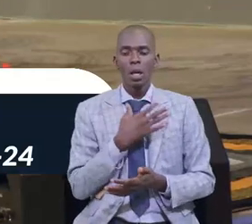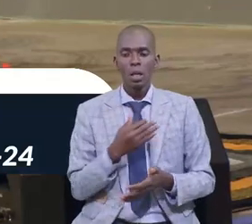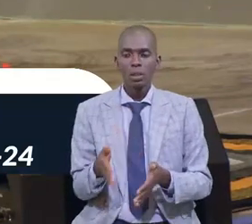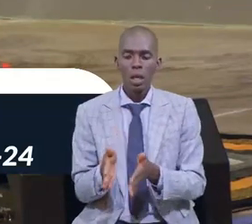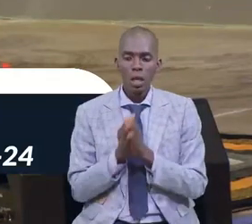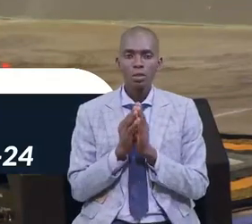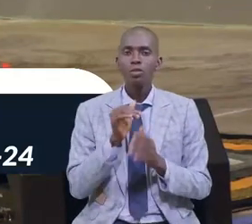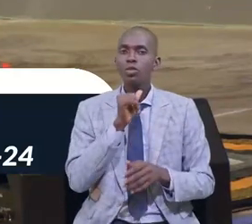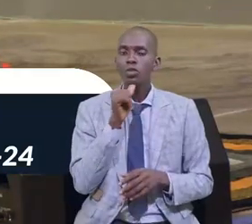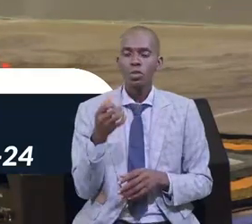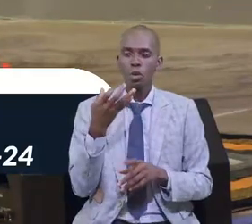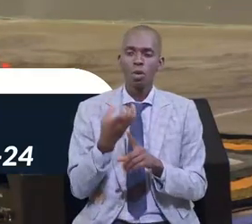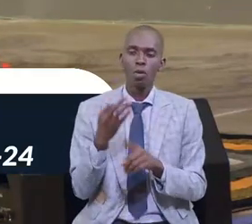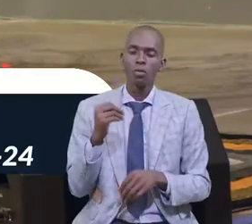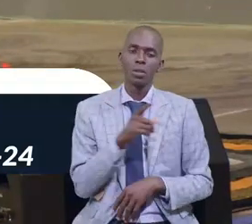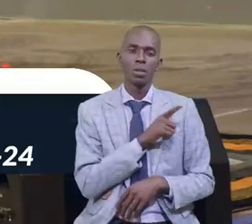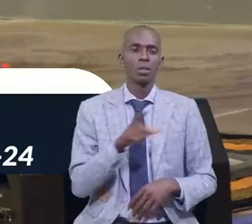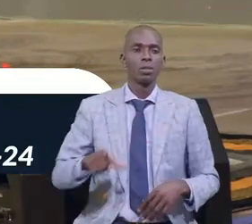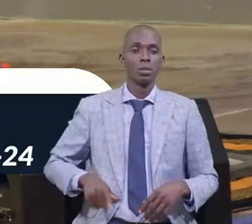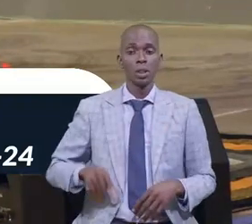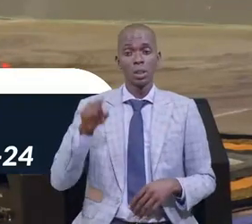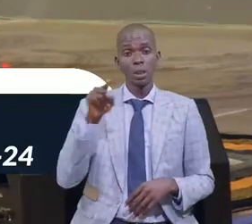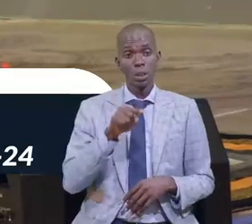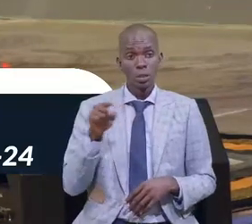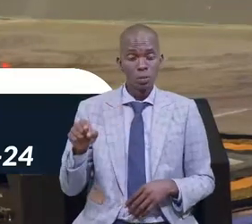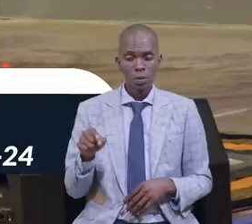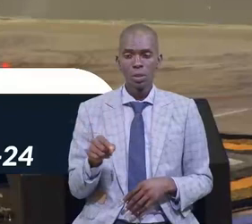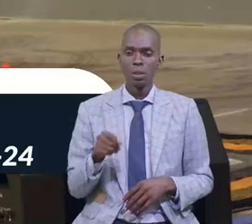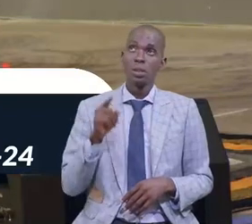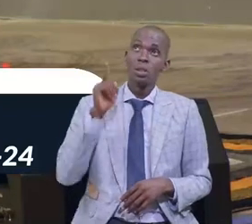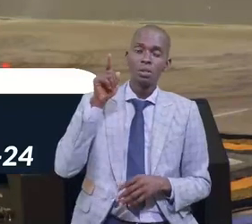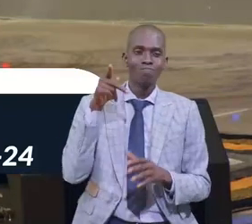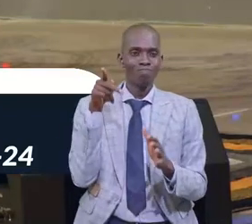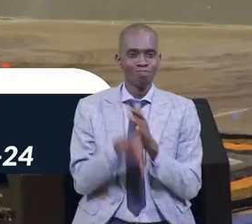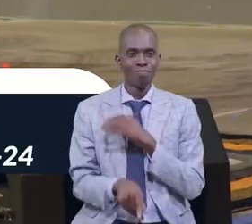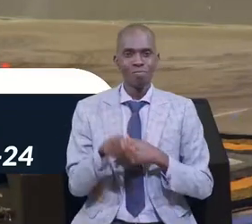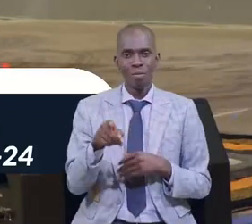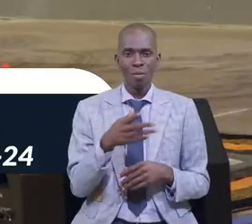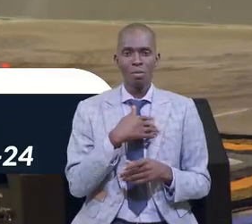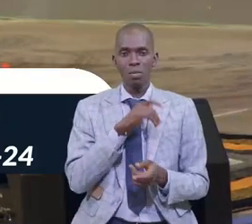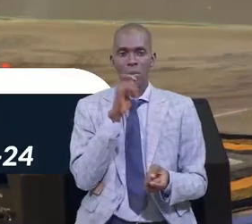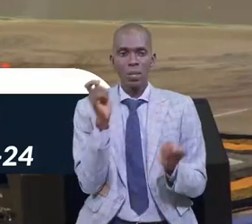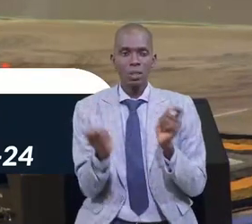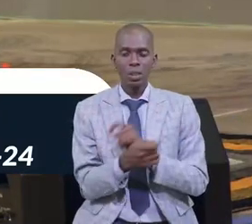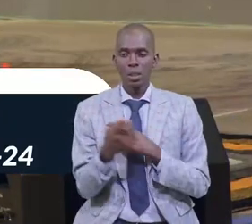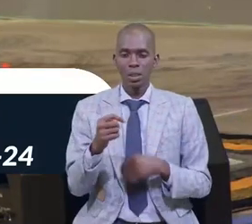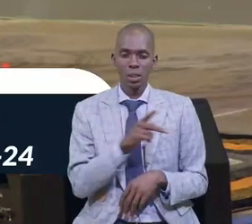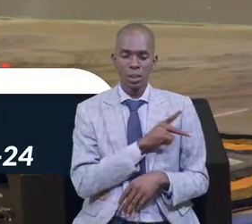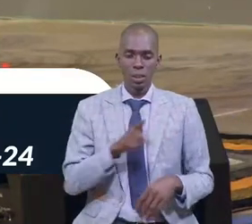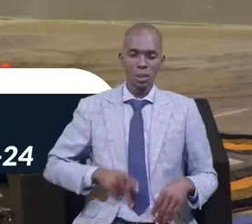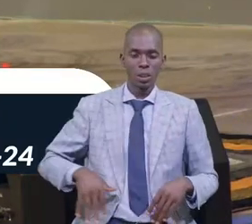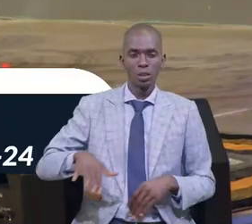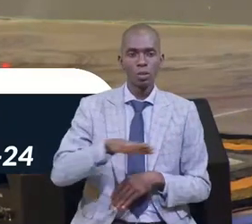Il ne consulta point l'Éternel. Alors, l'Éternel le fit mourir et transféra